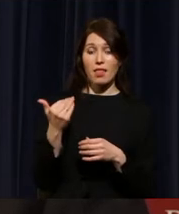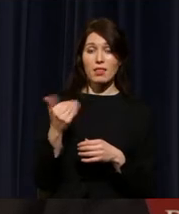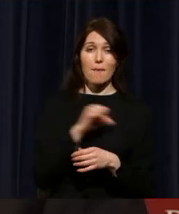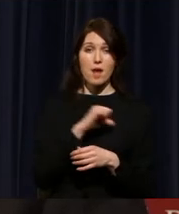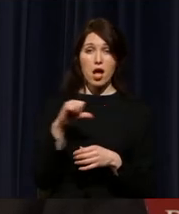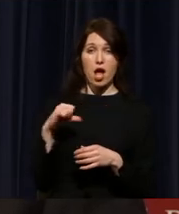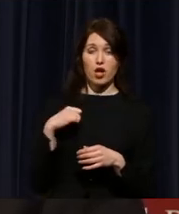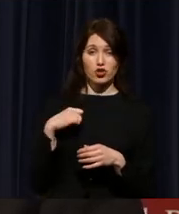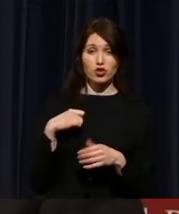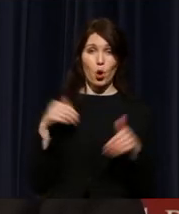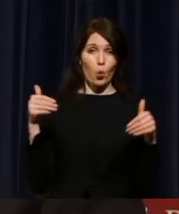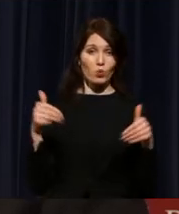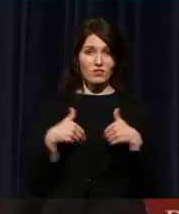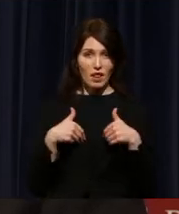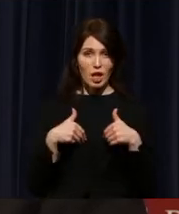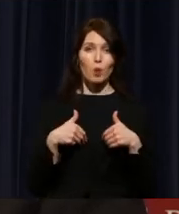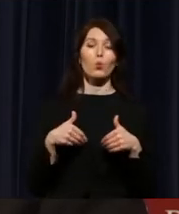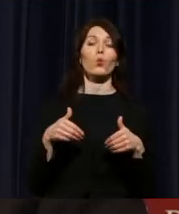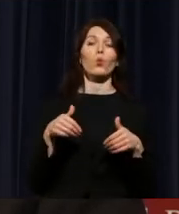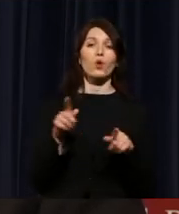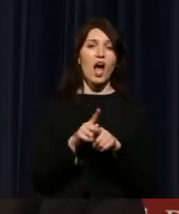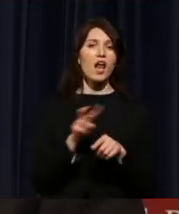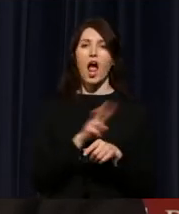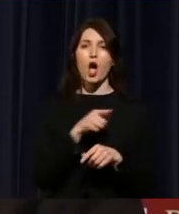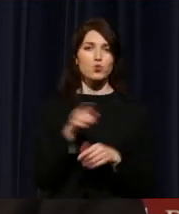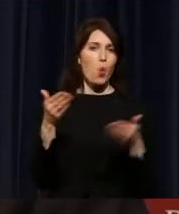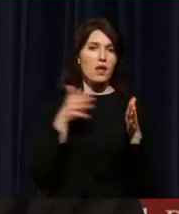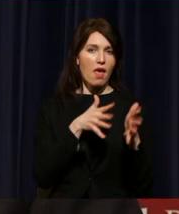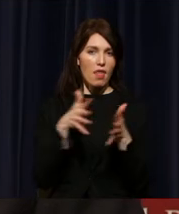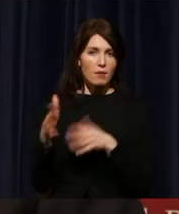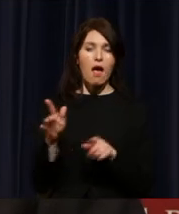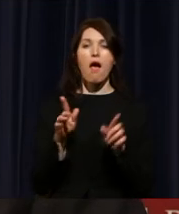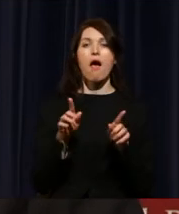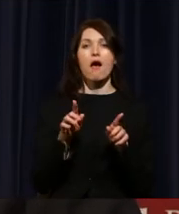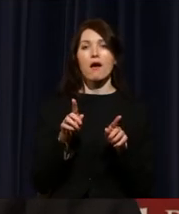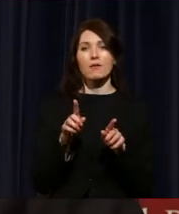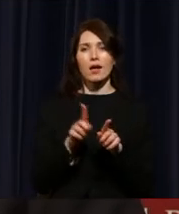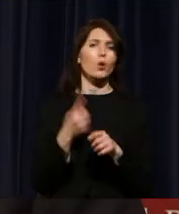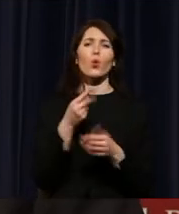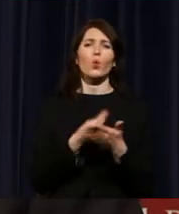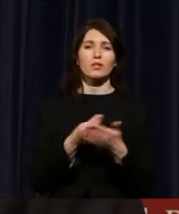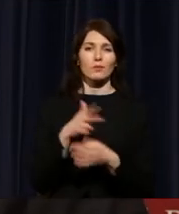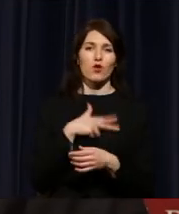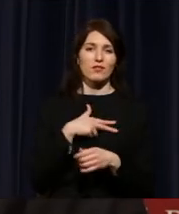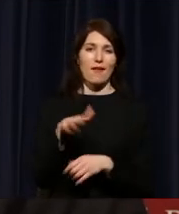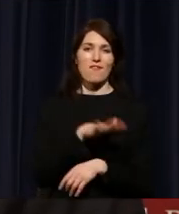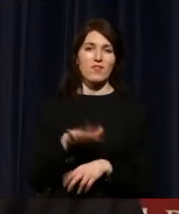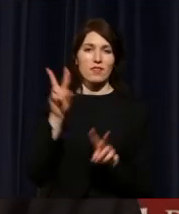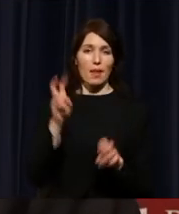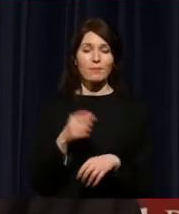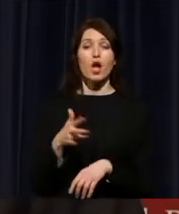paša iztura uzvedību, tātad, un kas to ietekmē, kāda ir sociālās vides, ko nozīmē sociālā vide? Sociālā